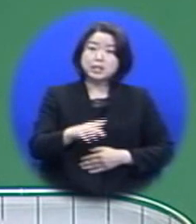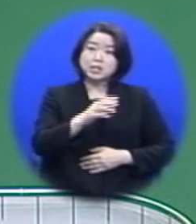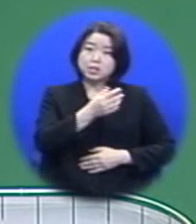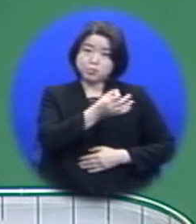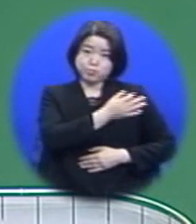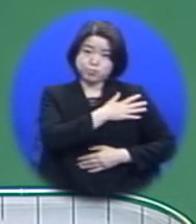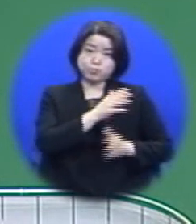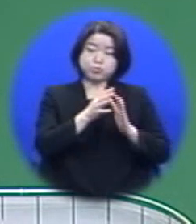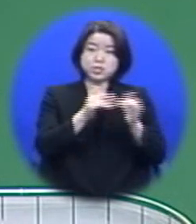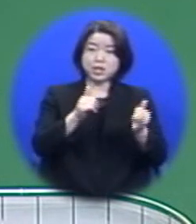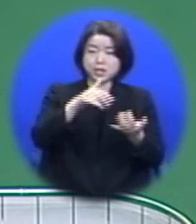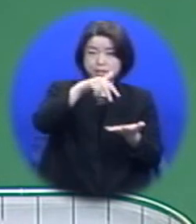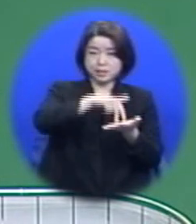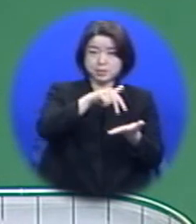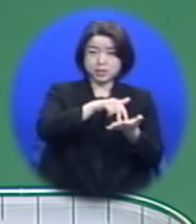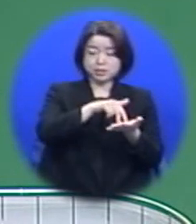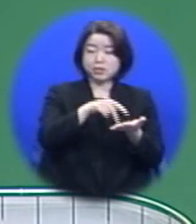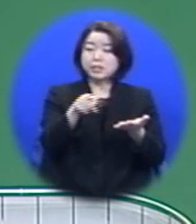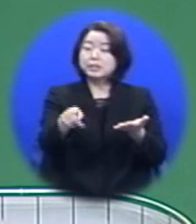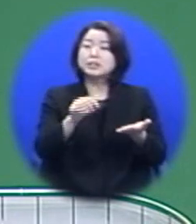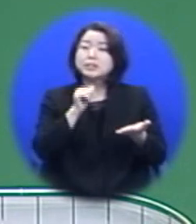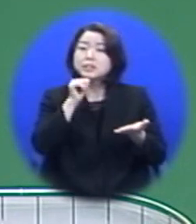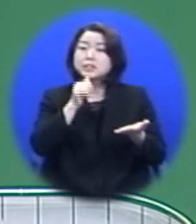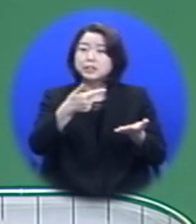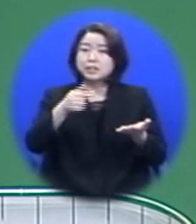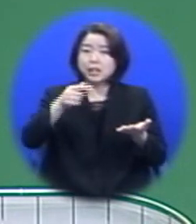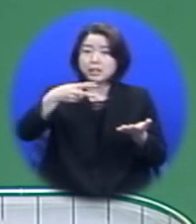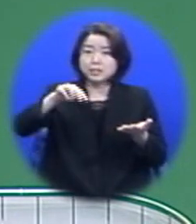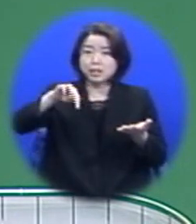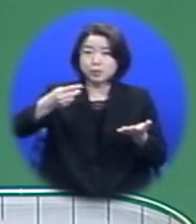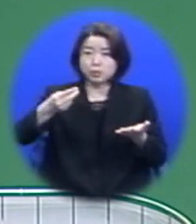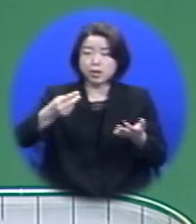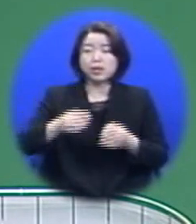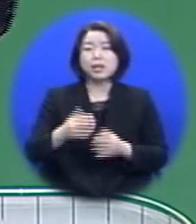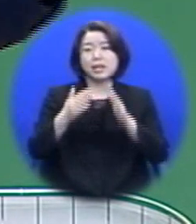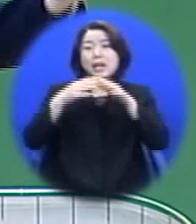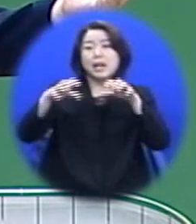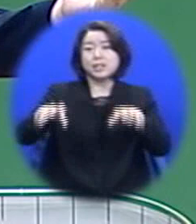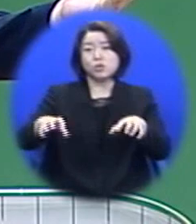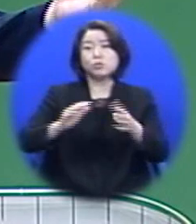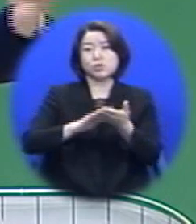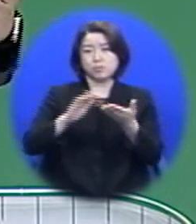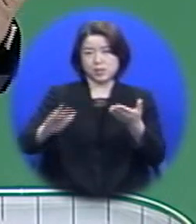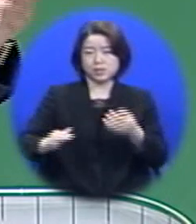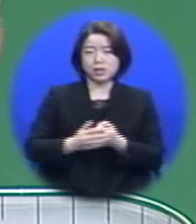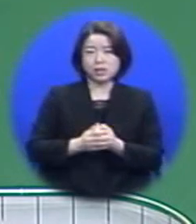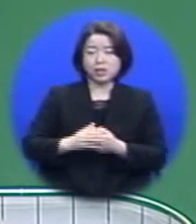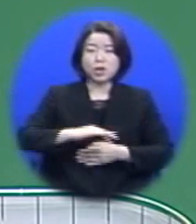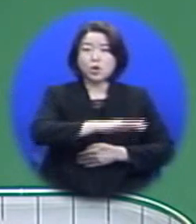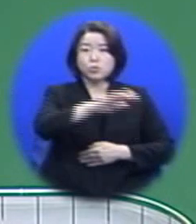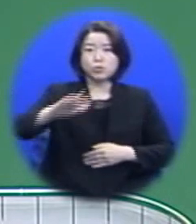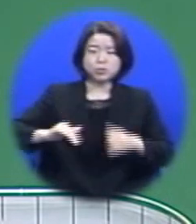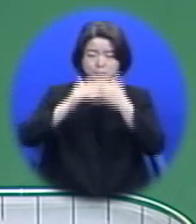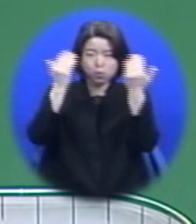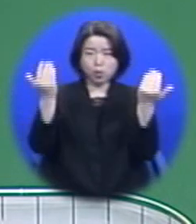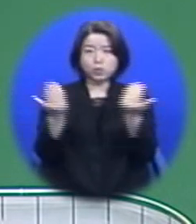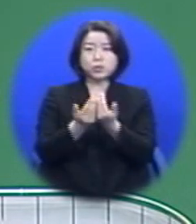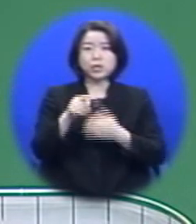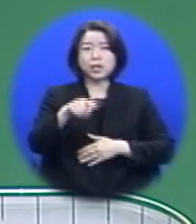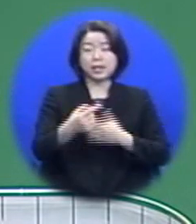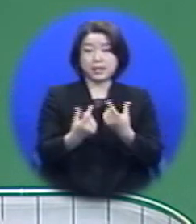있어서는 그 거지 나사로가 이웃인 것입니다 우리 모두에게 다 그런 이웃이